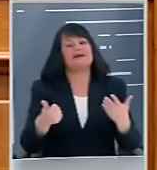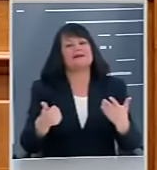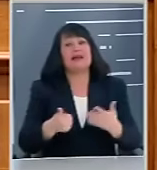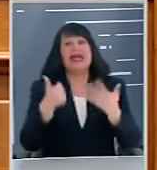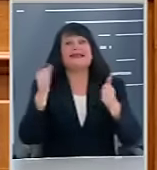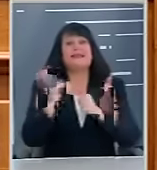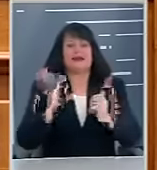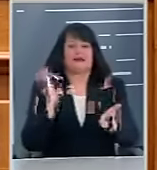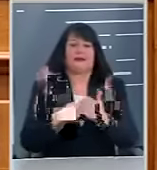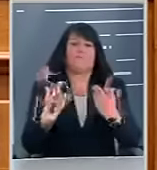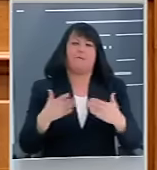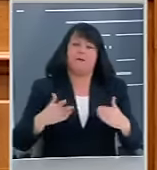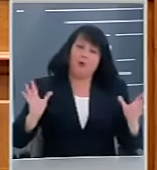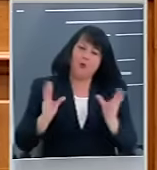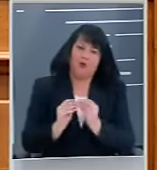τους 6 μήνες.